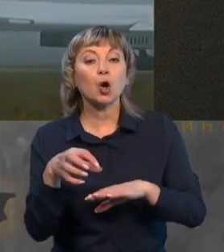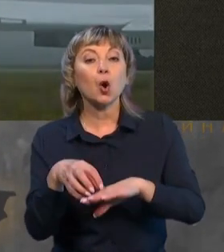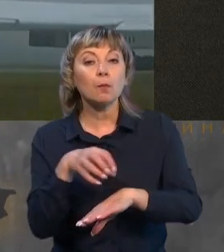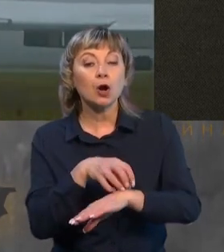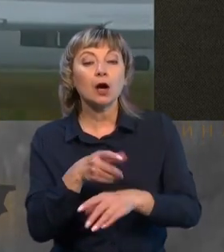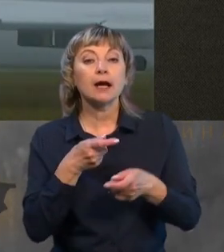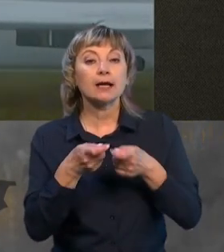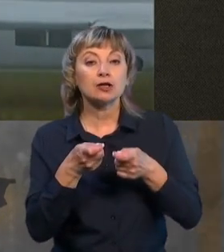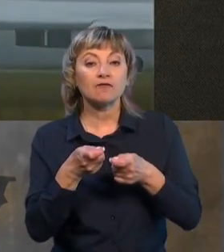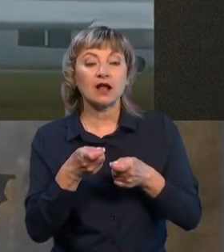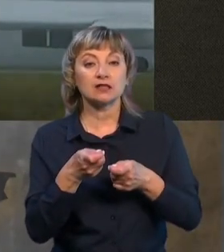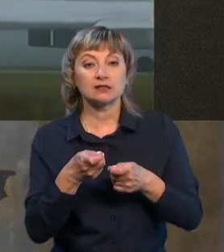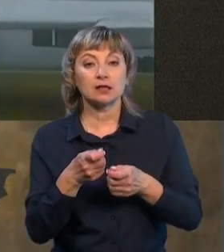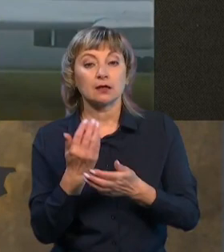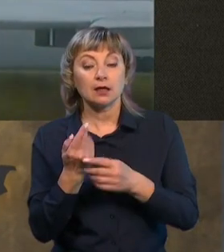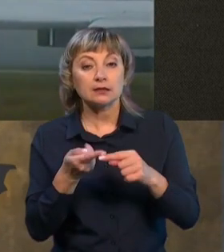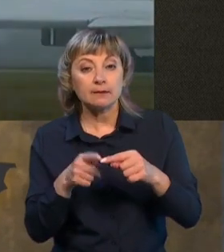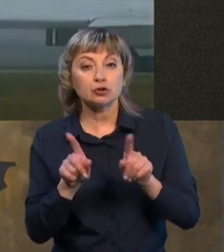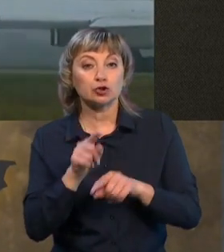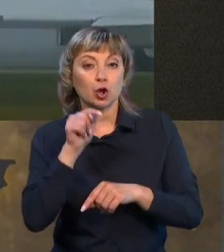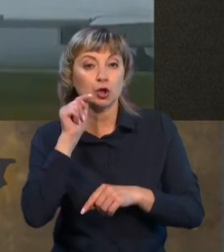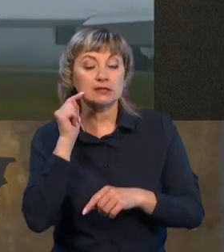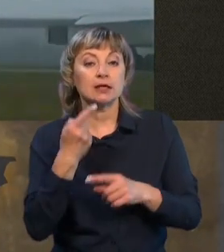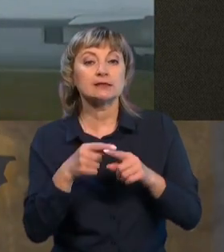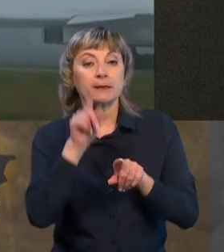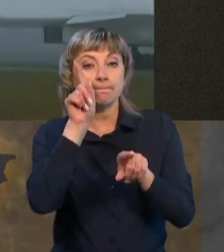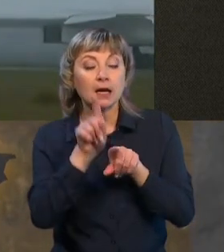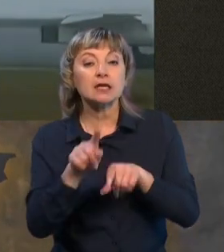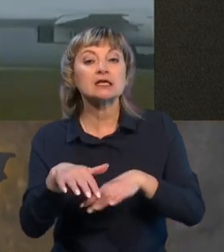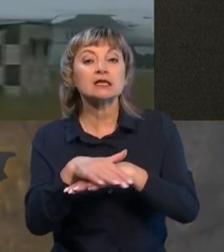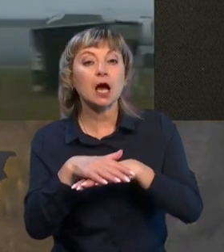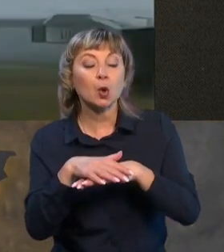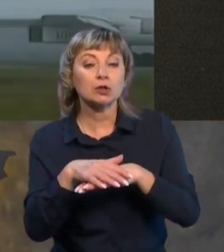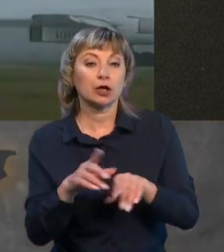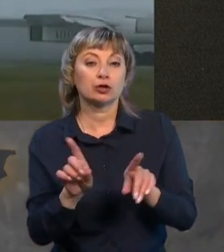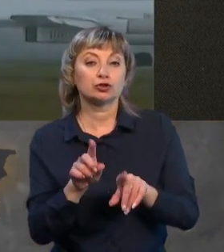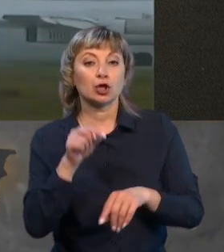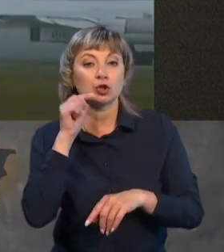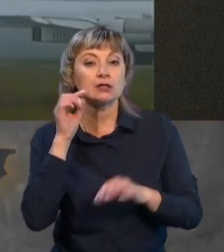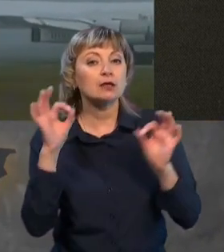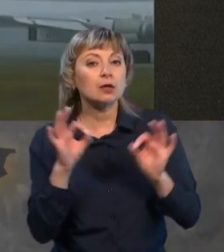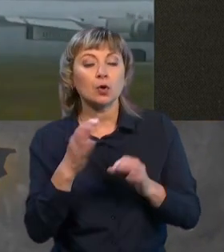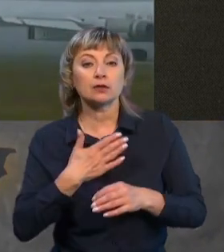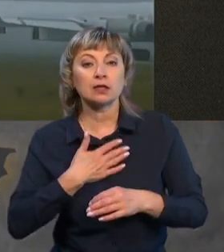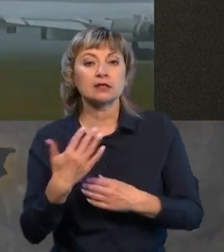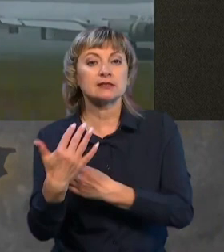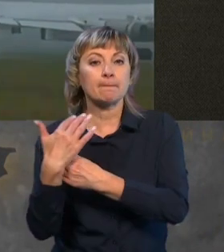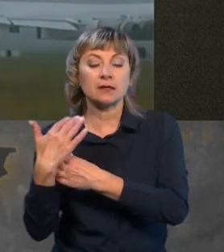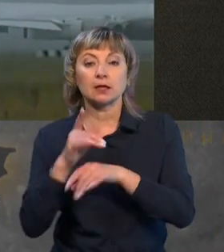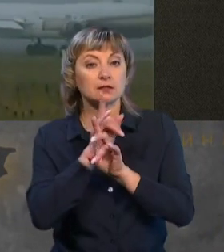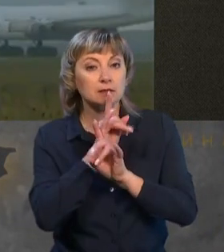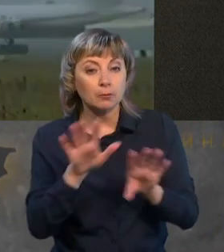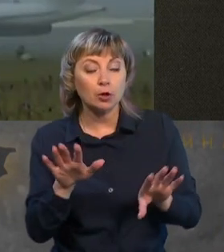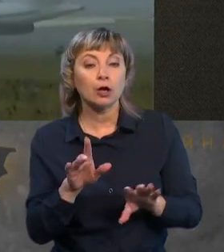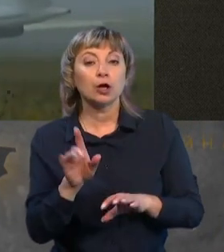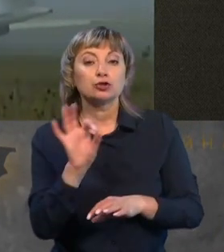керувалися тим що Росія - це пратній народ що Росія ніколи не нас нападати не буде що